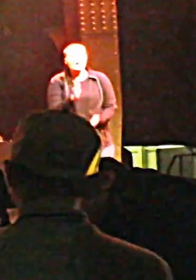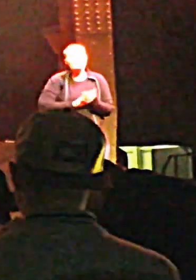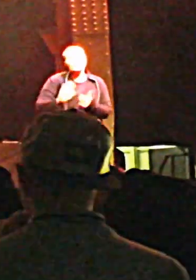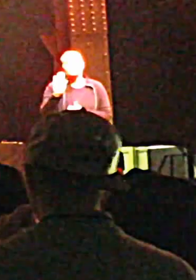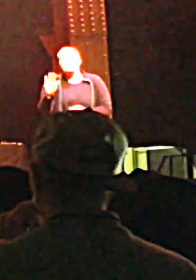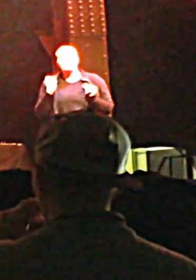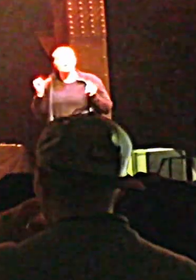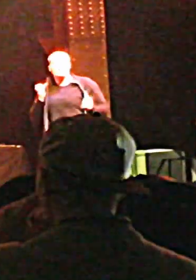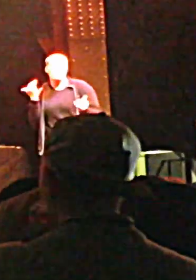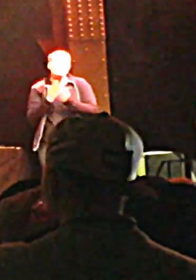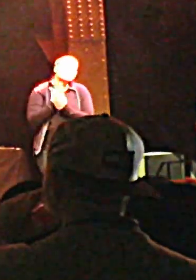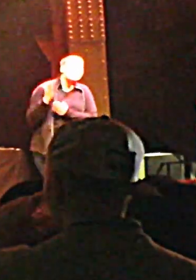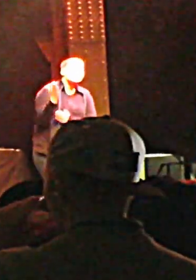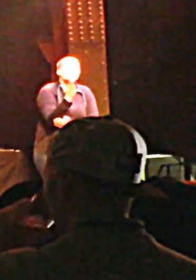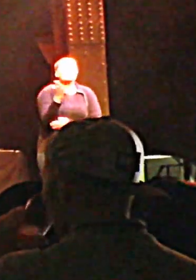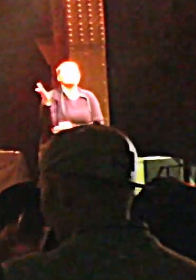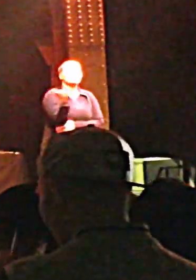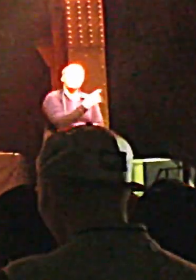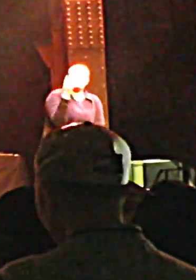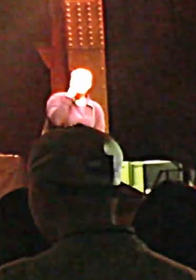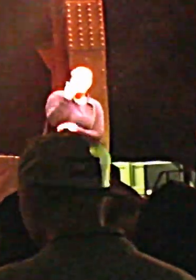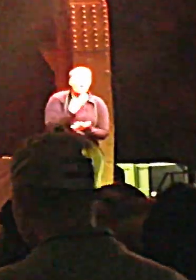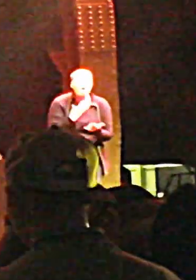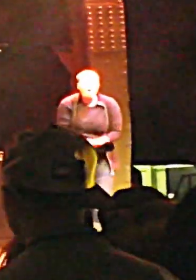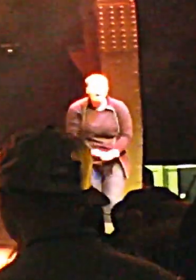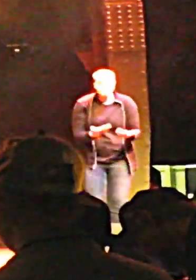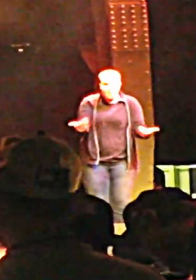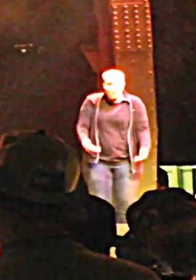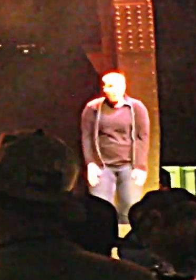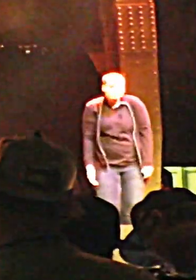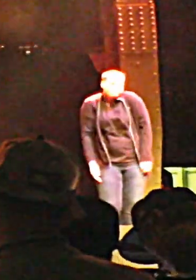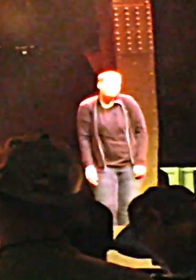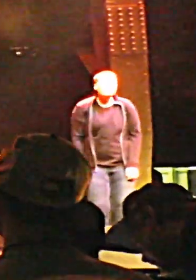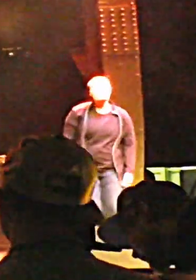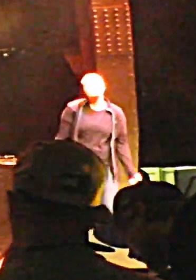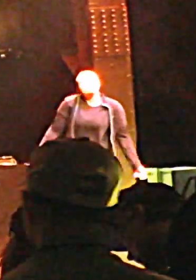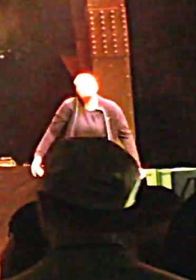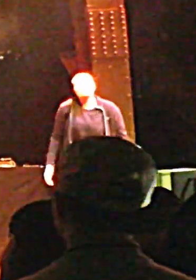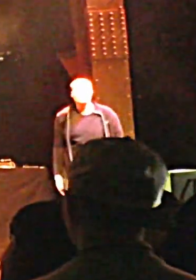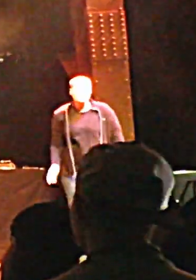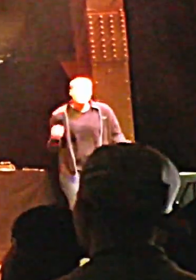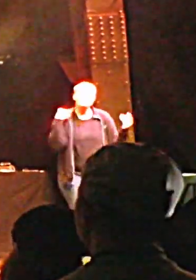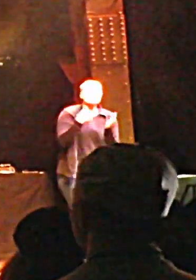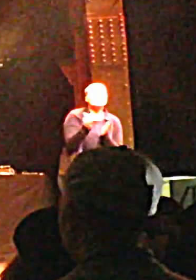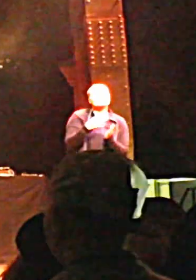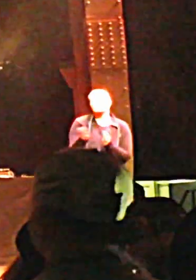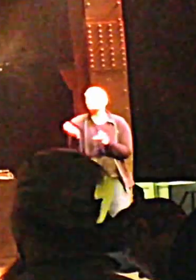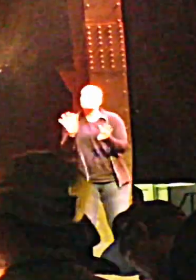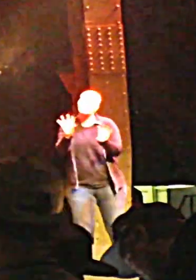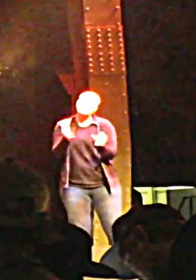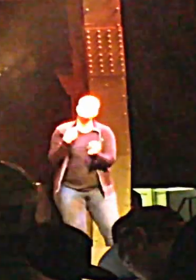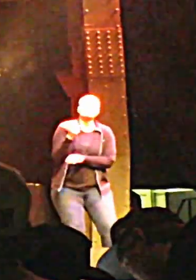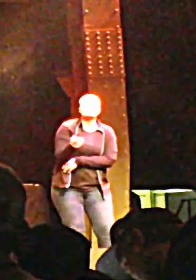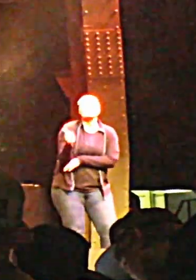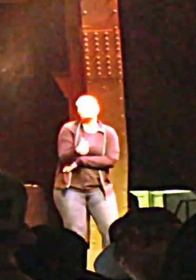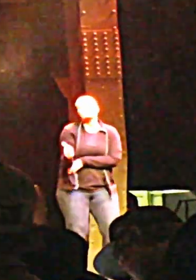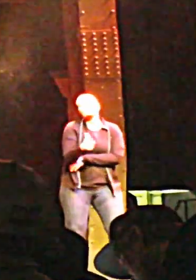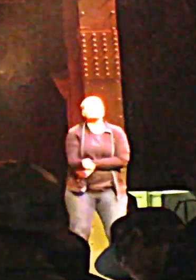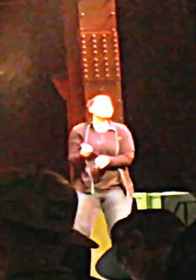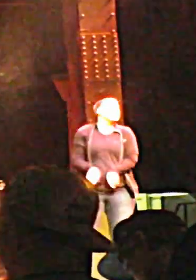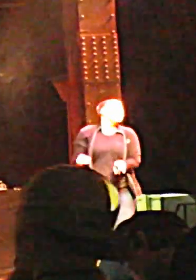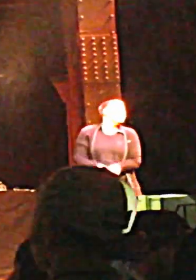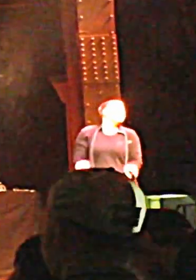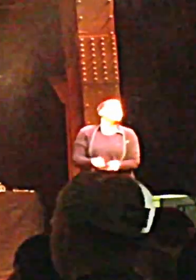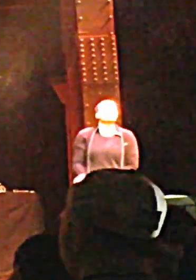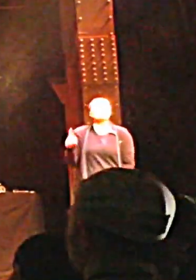da hin, rein, rein, schau, wie sie dumm aus der Wische gucken. Es geht weiter im vierviertel Takt. Ein Drittel des Ganzen